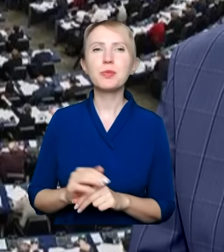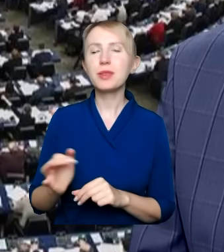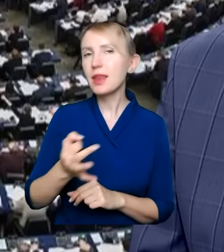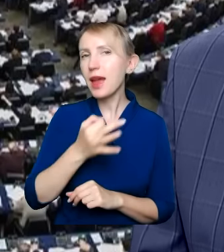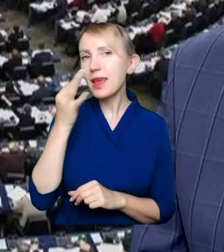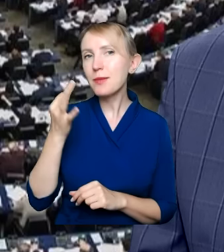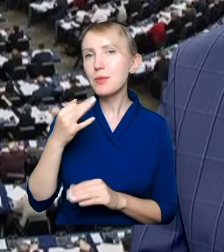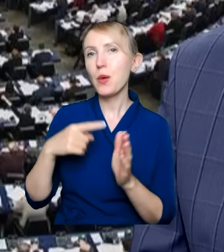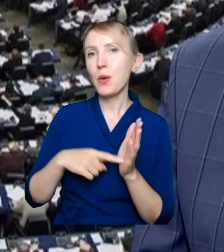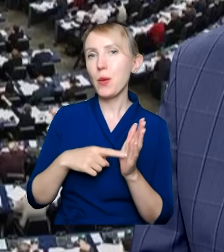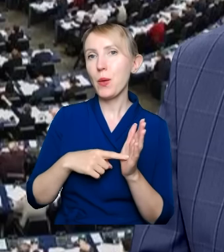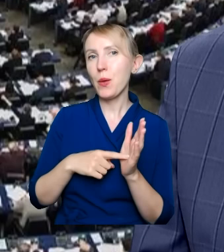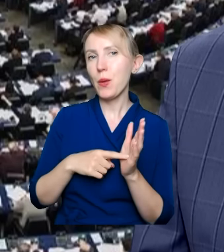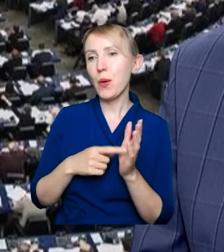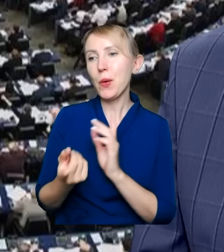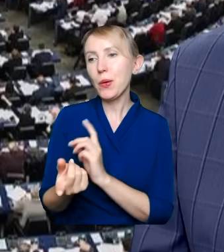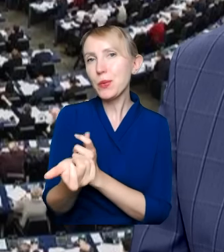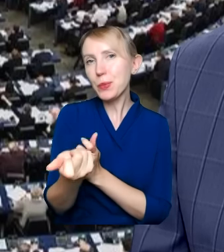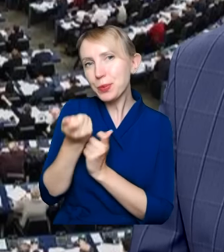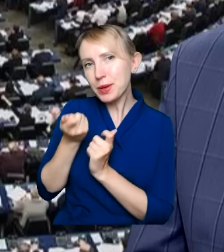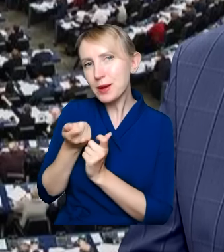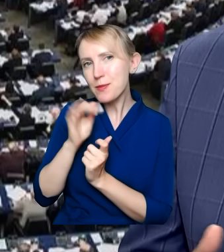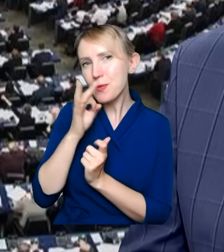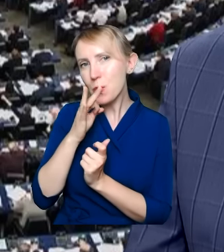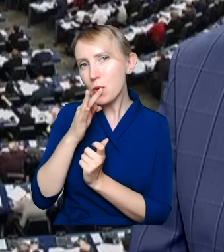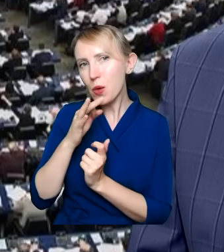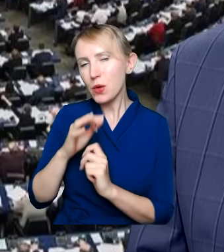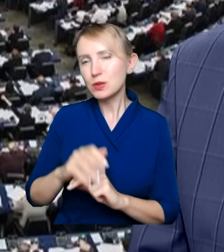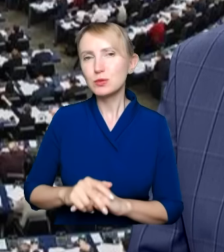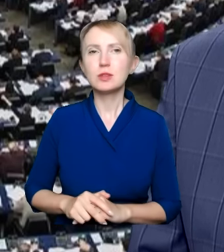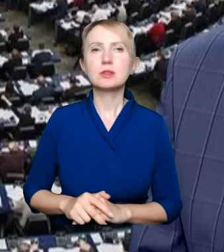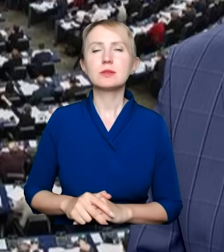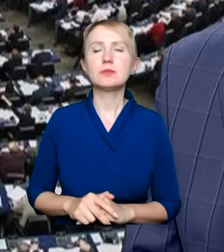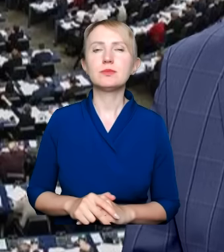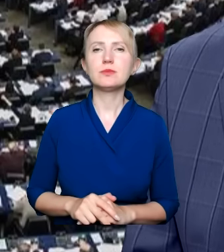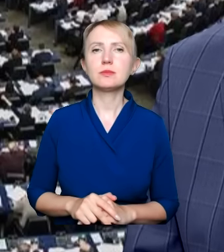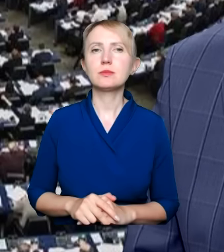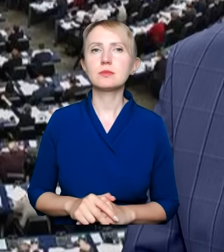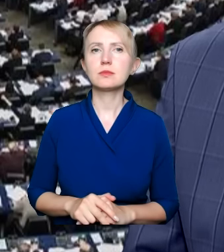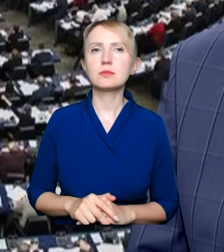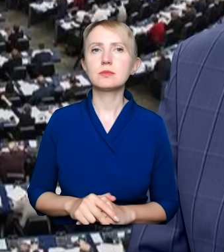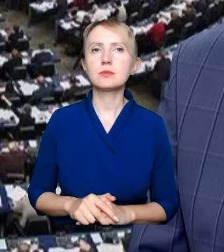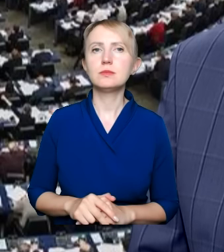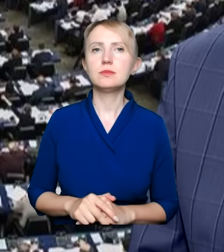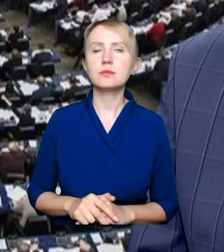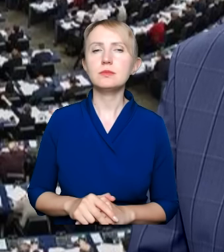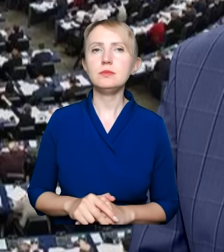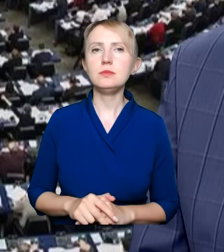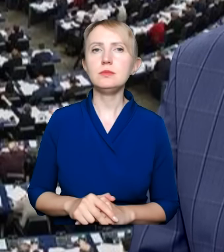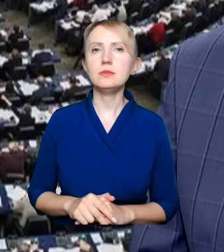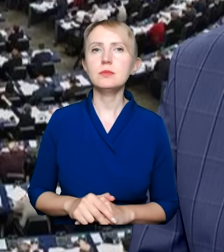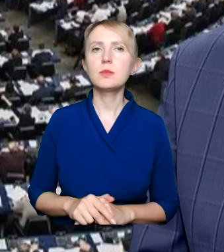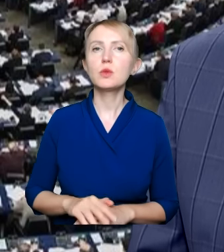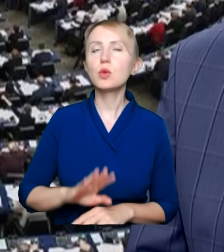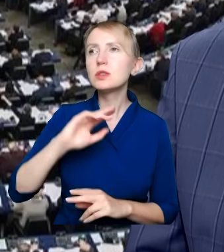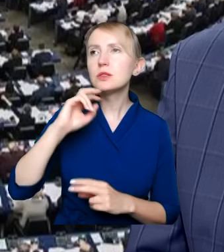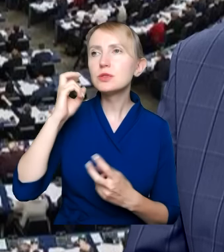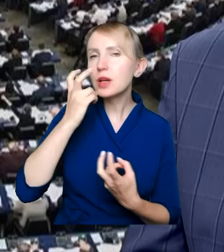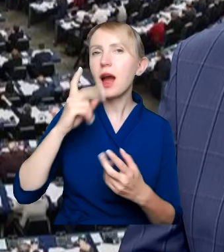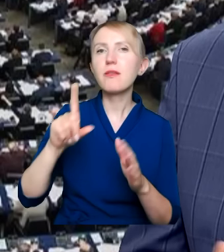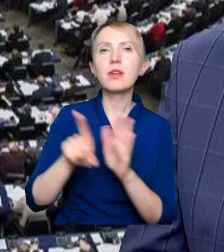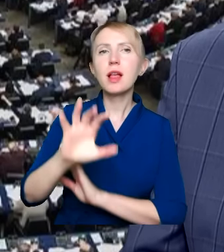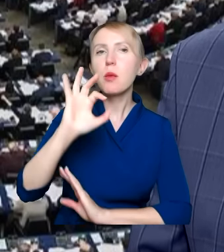chwyta młodzież czyli Mówiąc krótko grandy taki który byłby czymś powiedzmy ciekawym dla